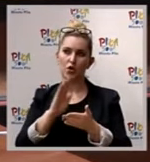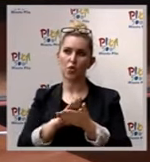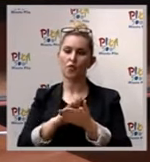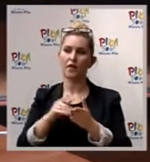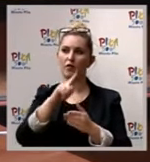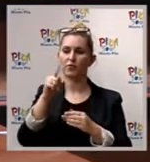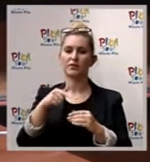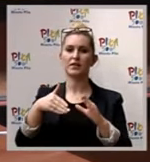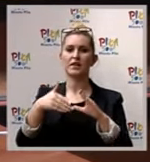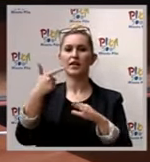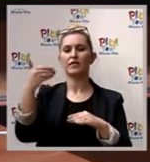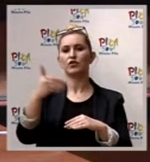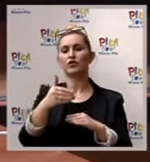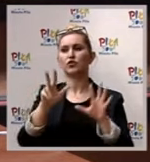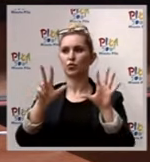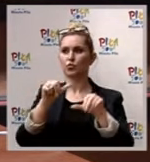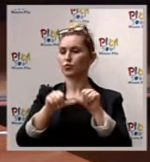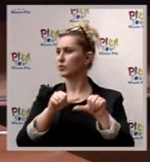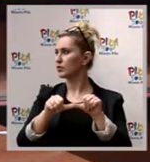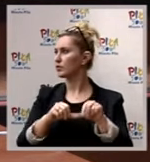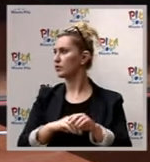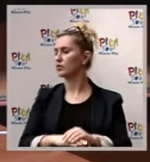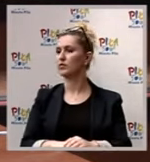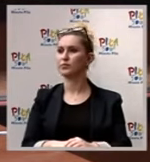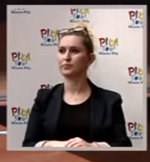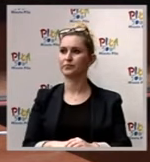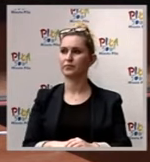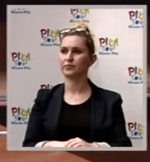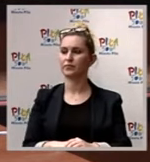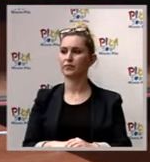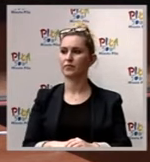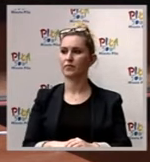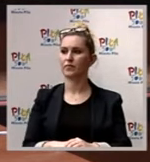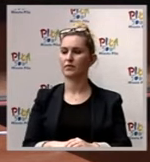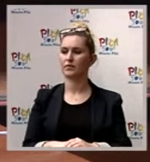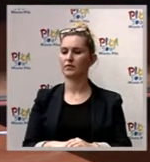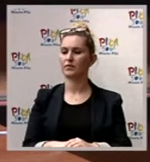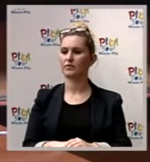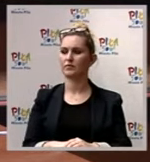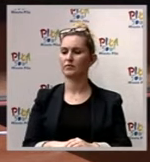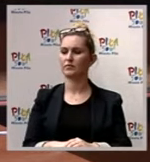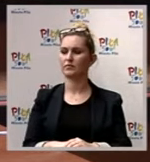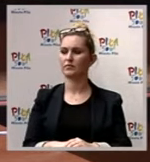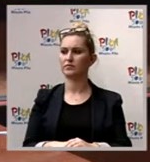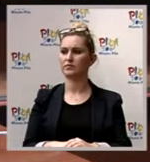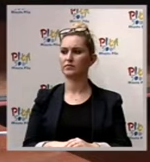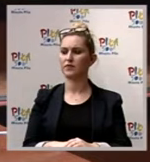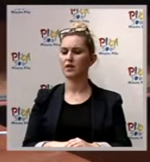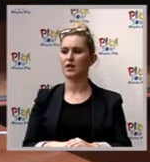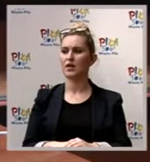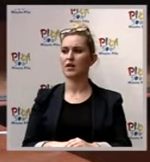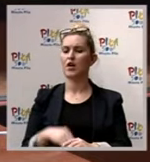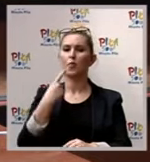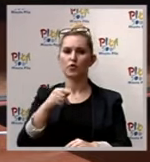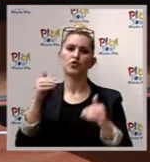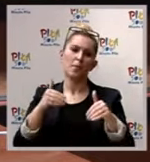został upoważniony do gospodarowania nieruchomościami gminnymi, do nabywania, zbywania, obciążania nieruchomości, wynajmowania,